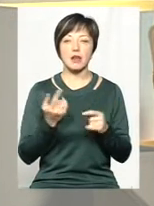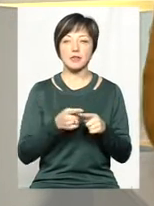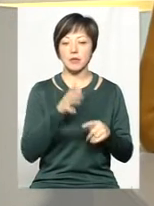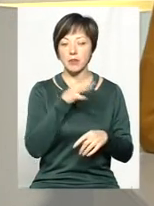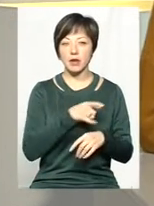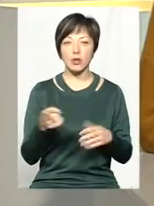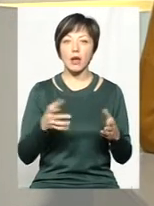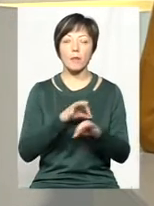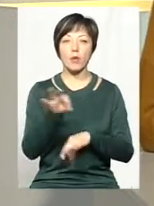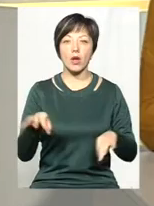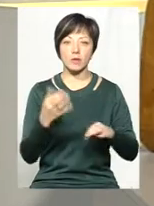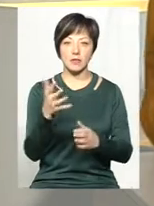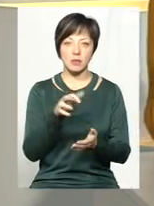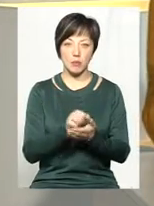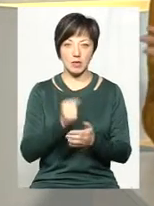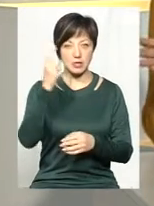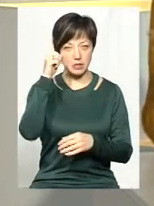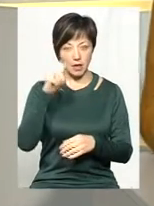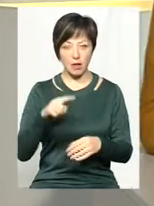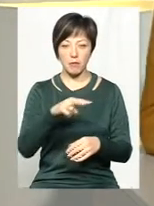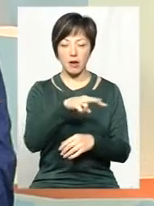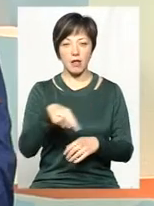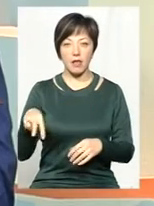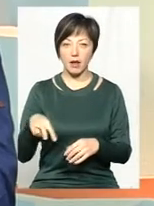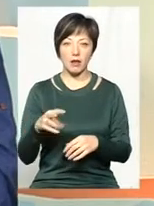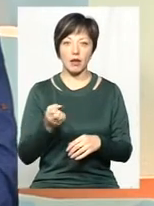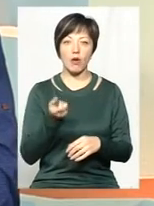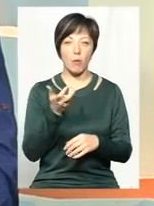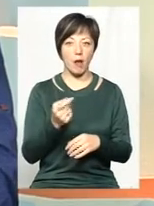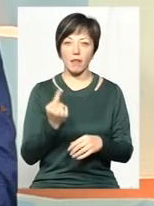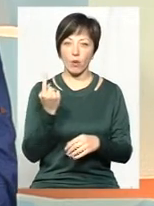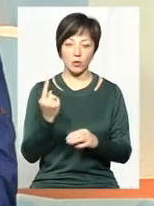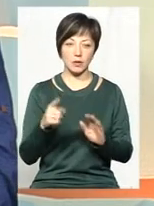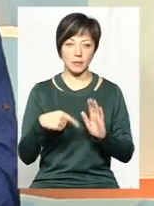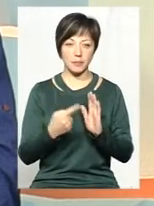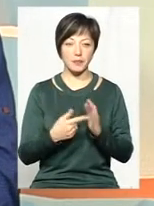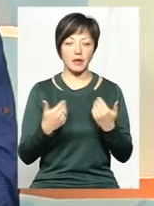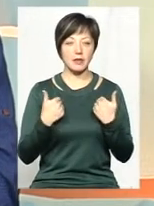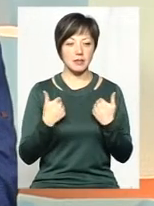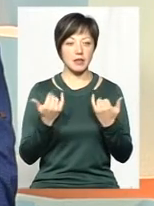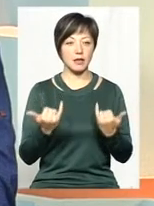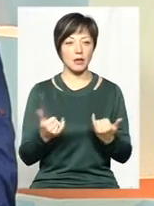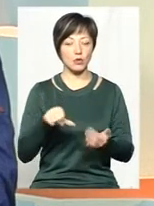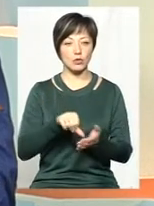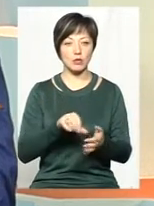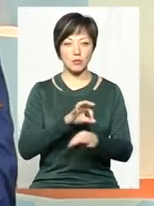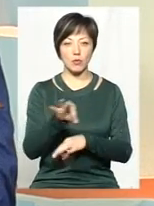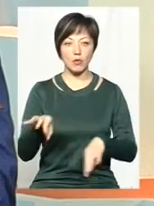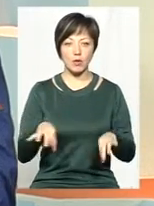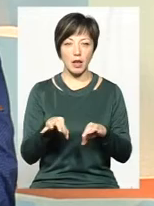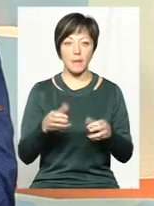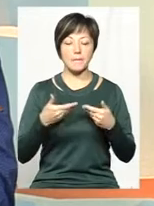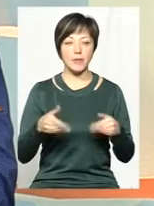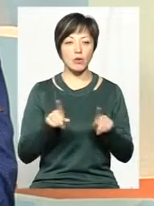період, якими проектами займаєтесь? Знаю, що ви паралельно кількома, а не одним. Зараз я учасниця проєкту «Ми